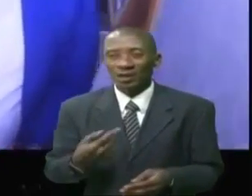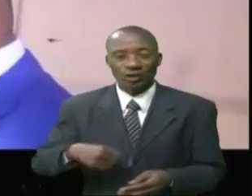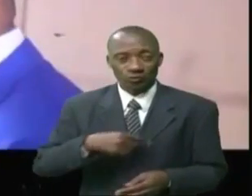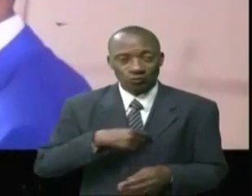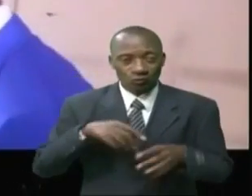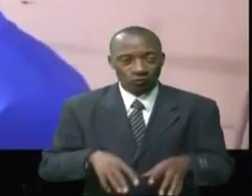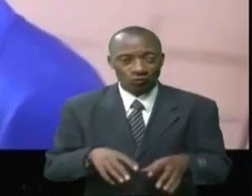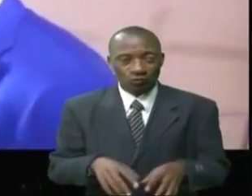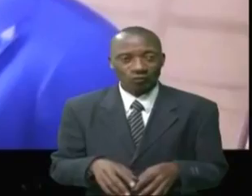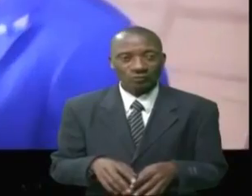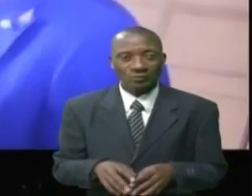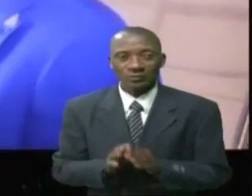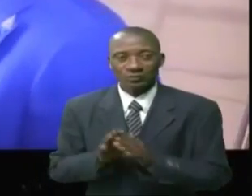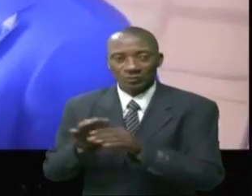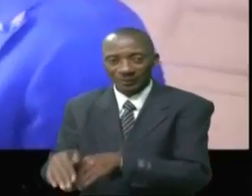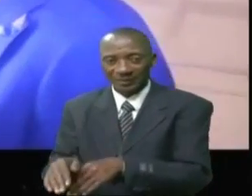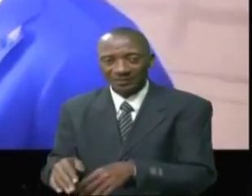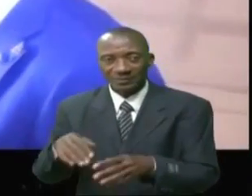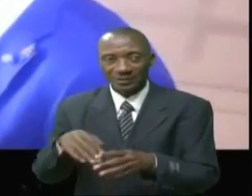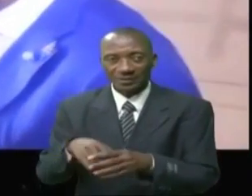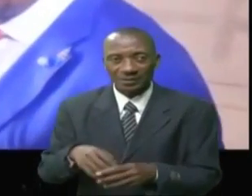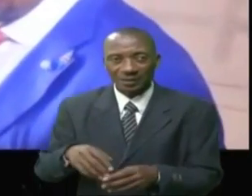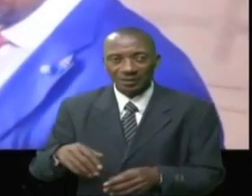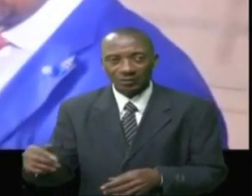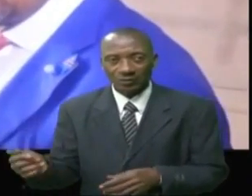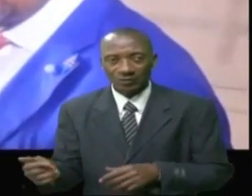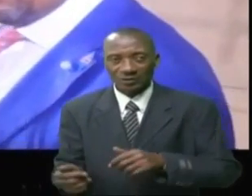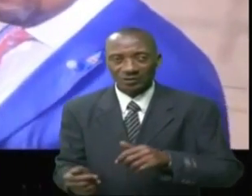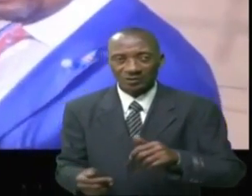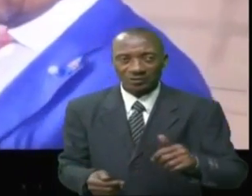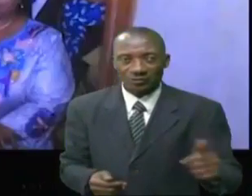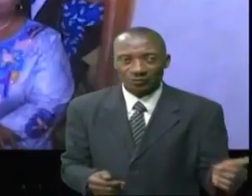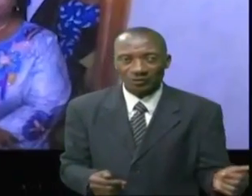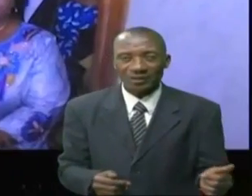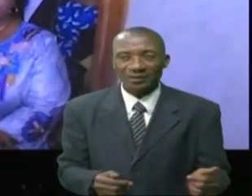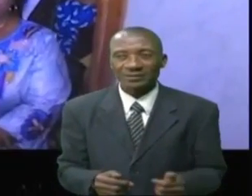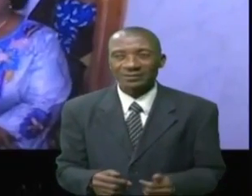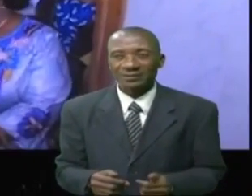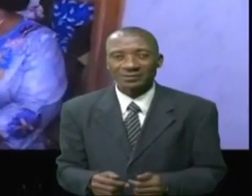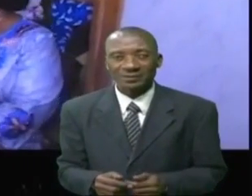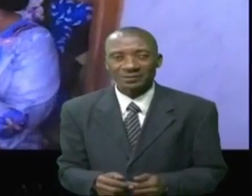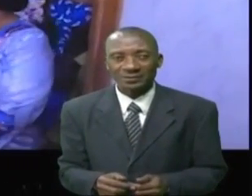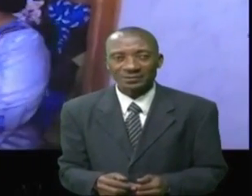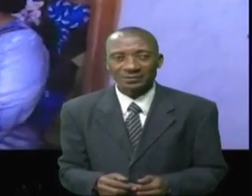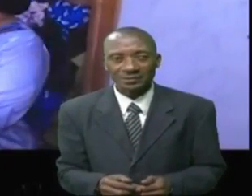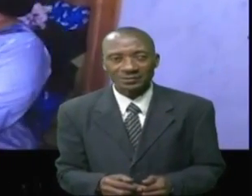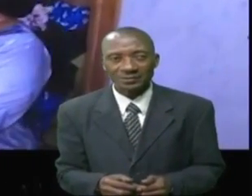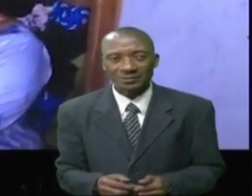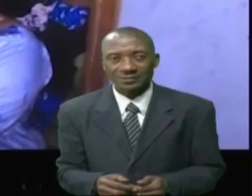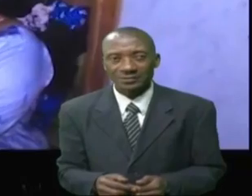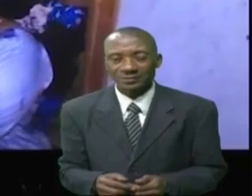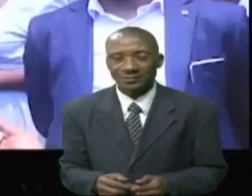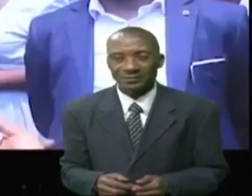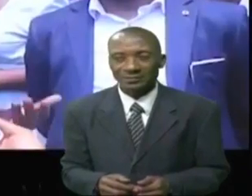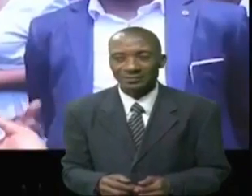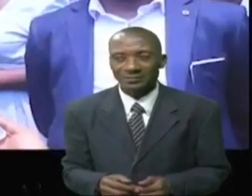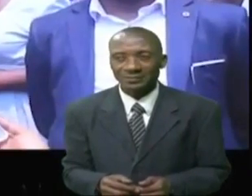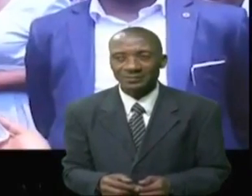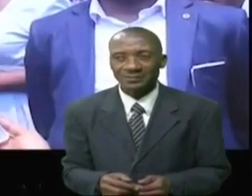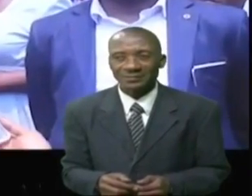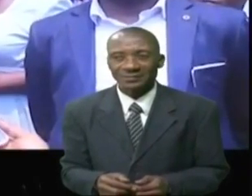par manque de moyens. Et le ministre voudrait que nous allons sur le terrain, voir nos services, et nous espérons que le service va vraiment